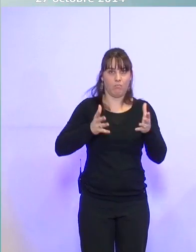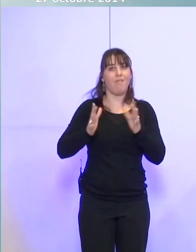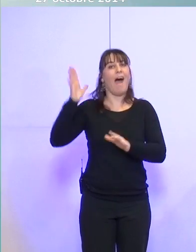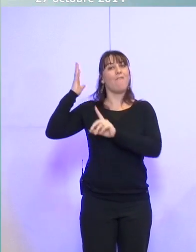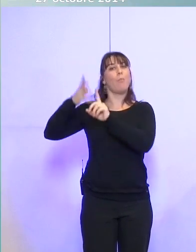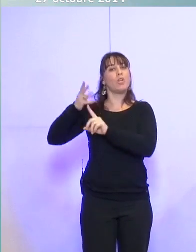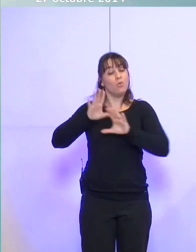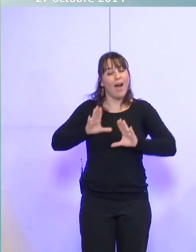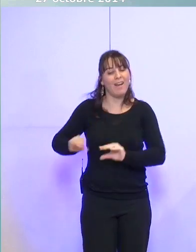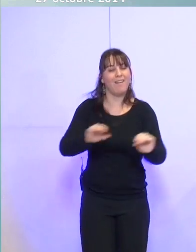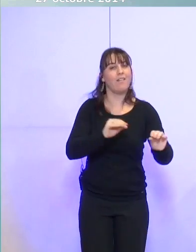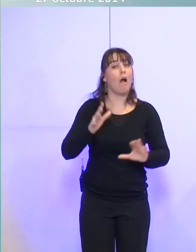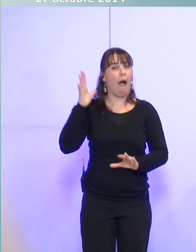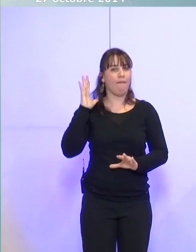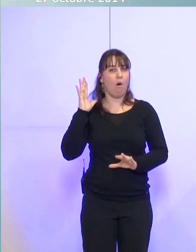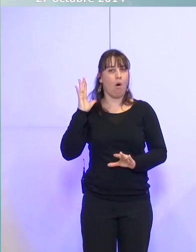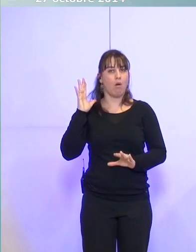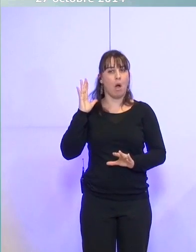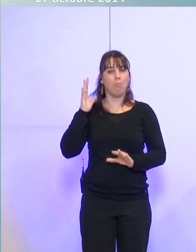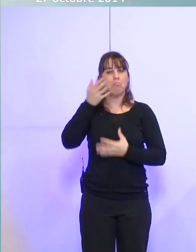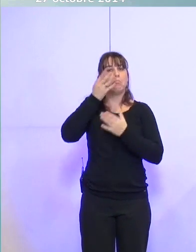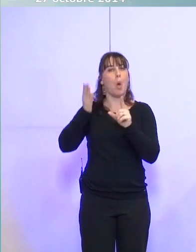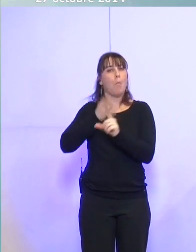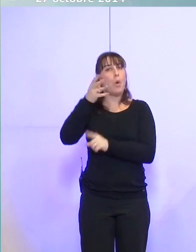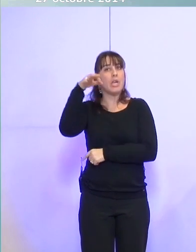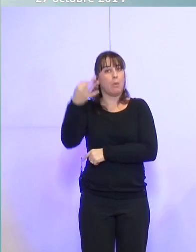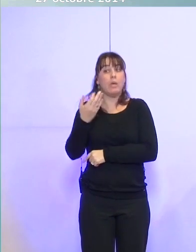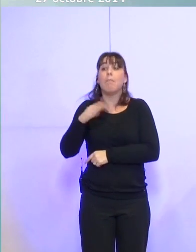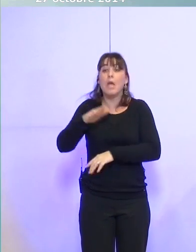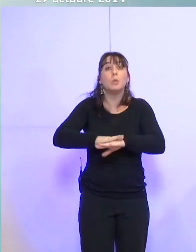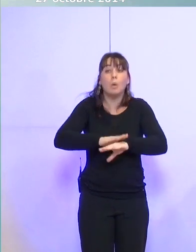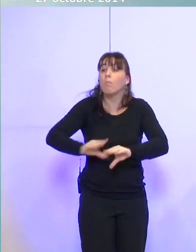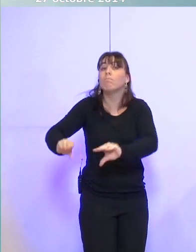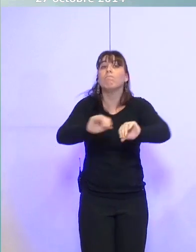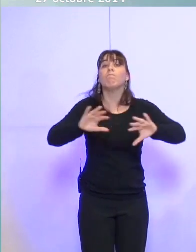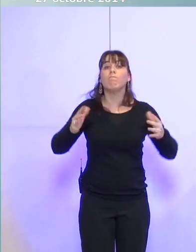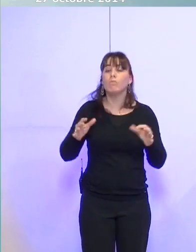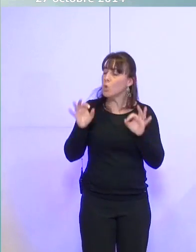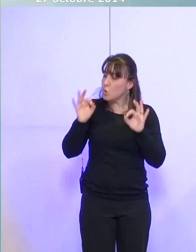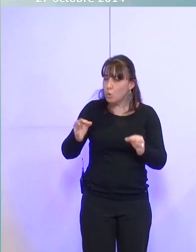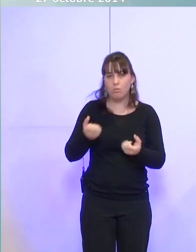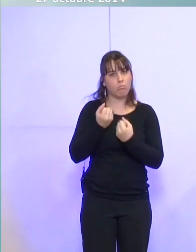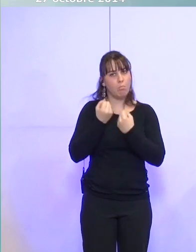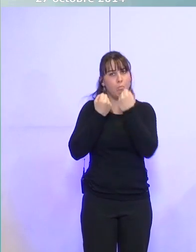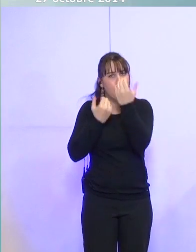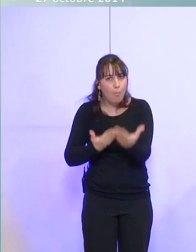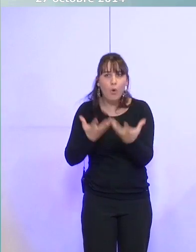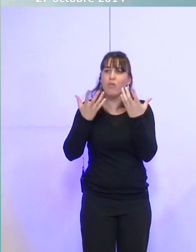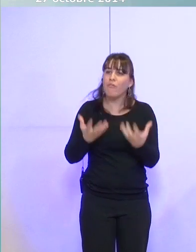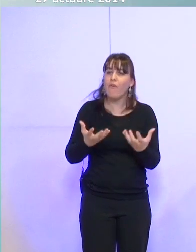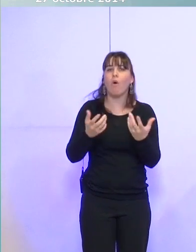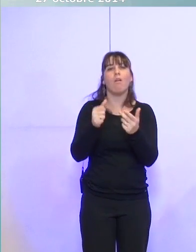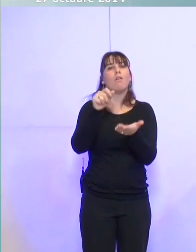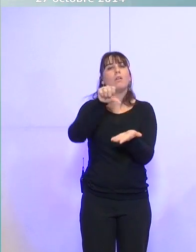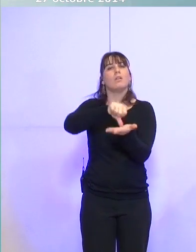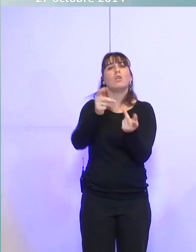une dimension que vous n'aviez pas dans votre proposition, qui est que, certes, vous aviez proposé, et vous l'avez fait, de végétaliser une partie du